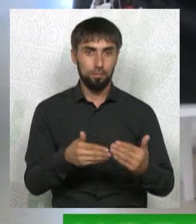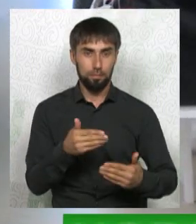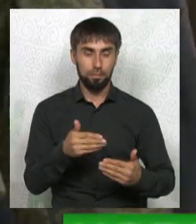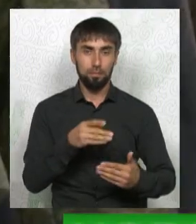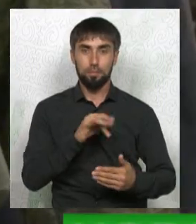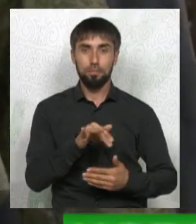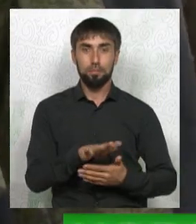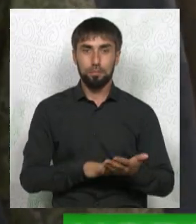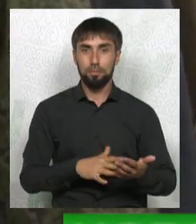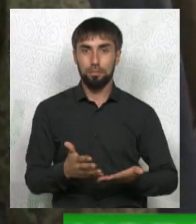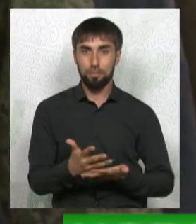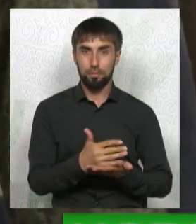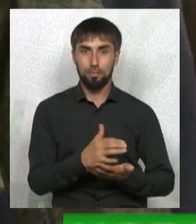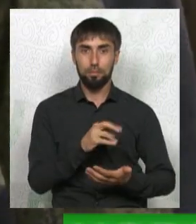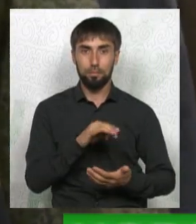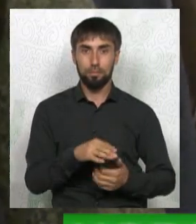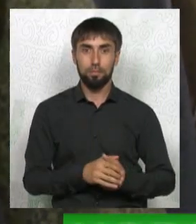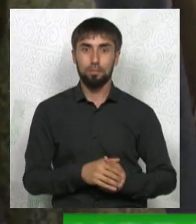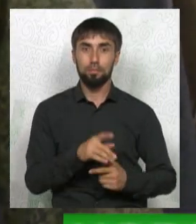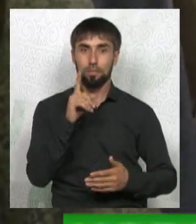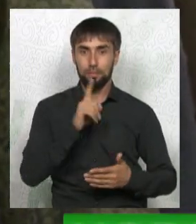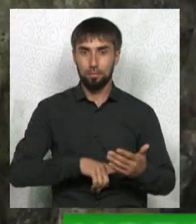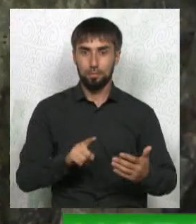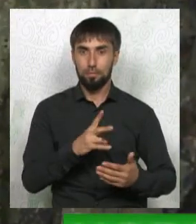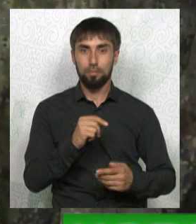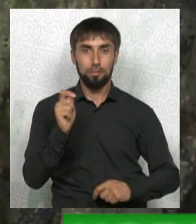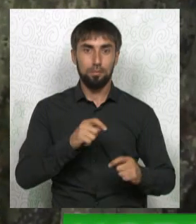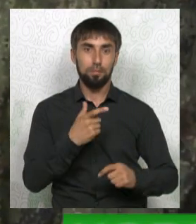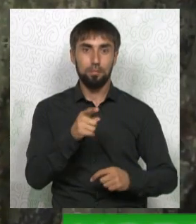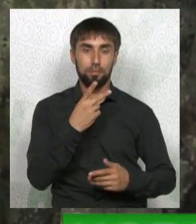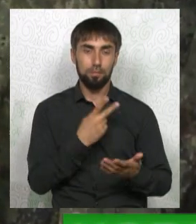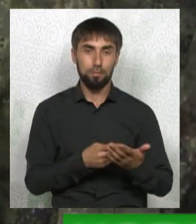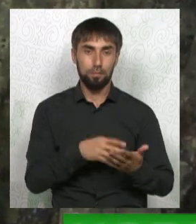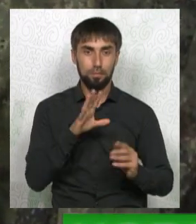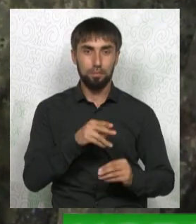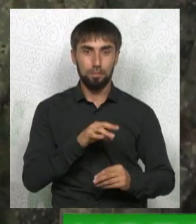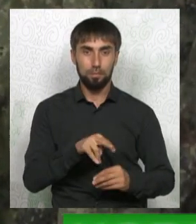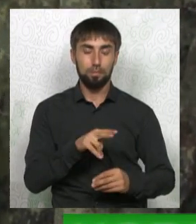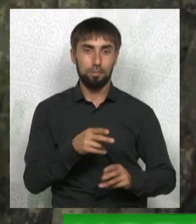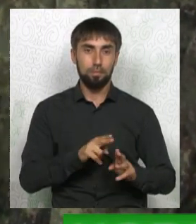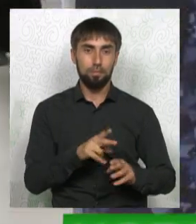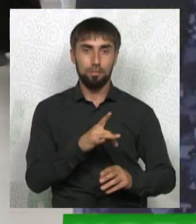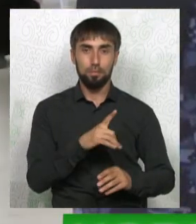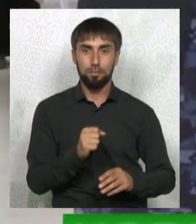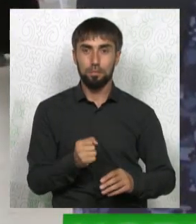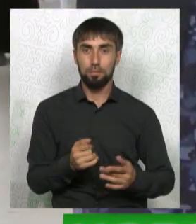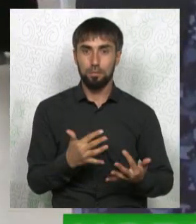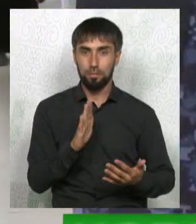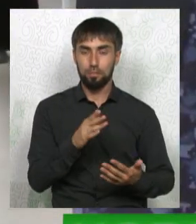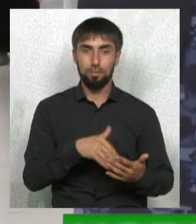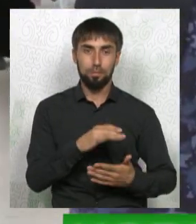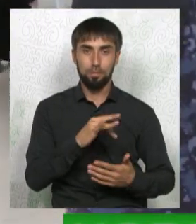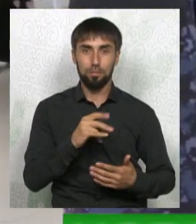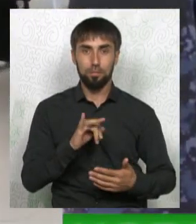и продолжаете набирать обороты. Уверен, что на форуме, где вы проявите весь свой потенциал и зарекомендуете с лучшей стороны, нас